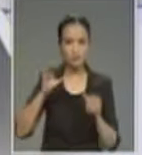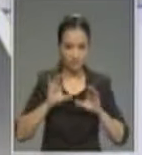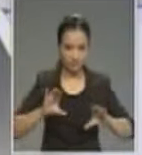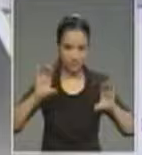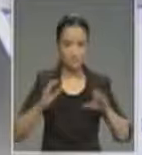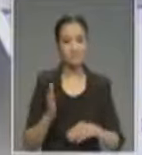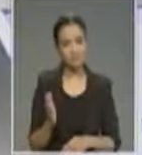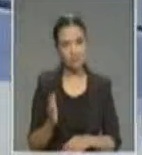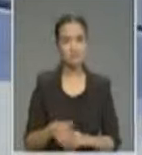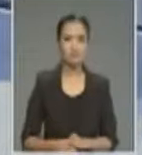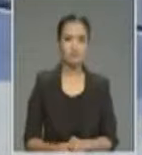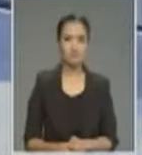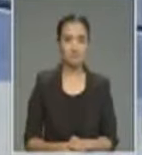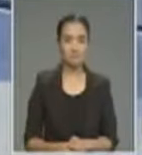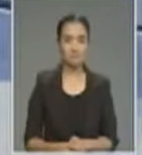ญค่ะ